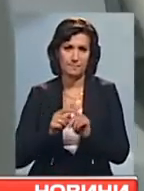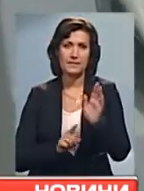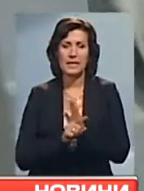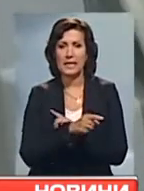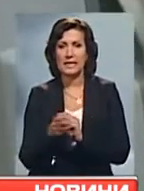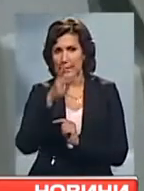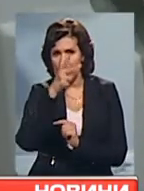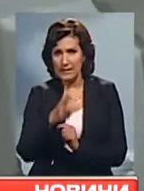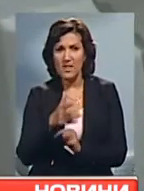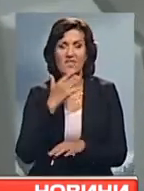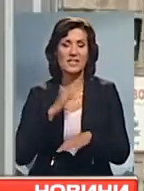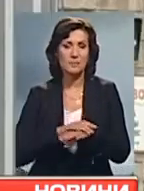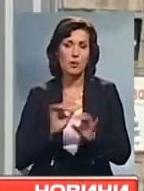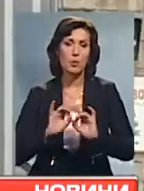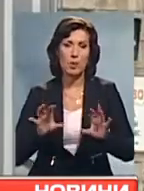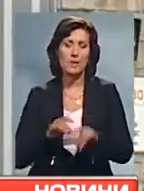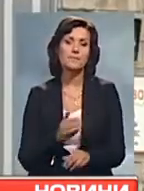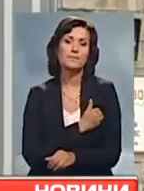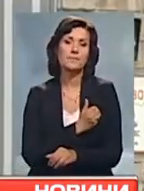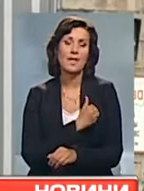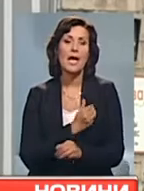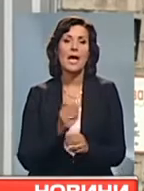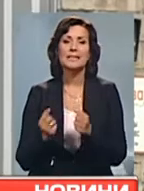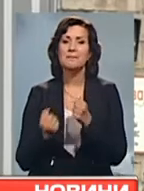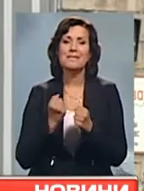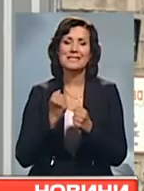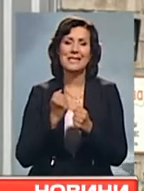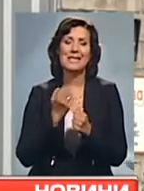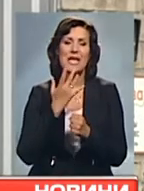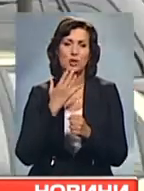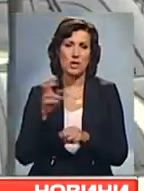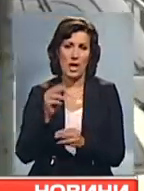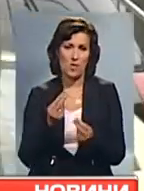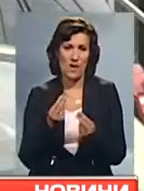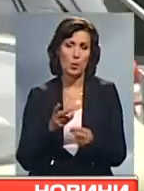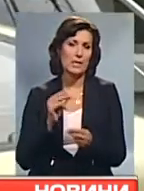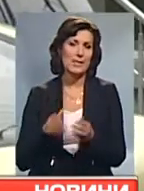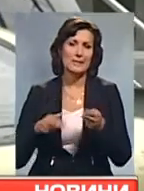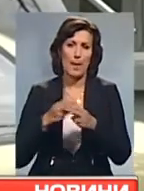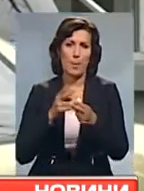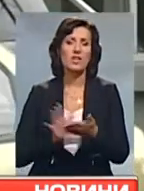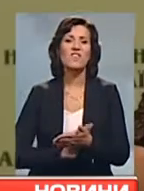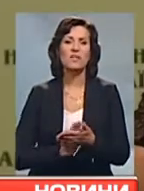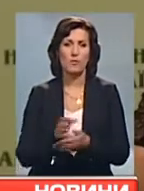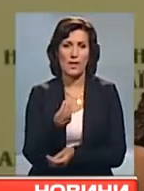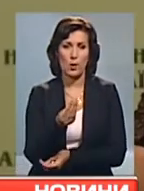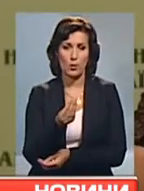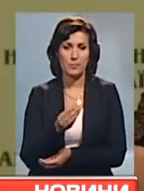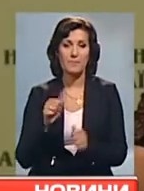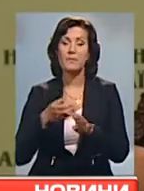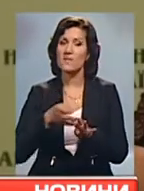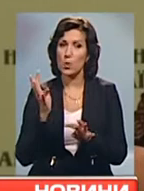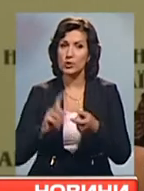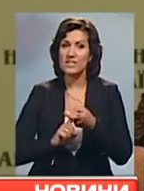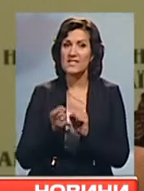діятимуть 3 місяці. У Нацбанку новації пояснюють бажанням зміцнити вітчизняну валюту та запобігти відмиванню коштів. В первую очередь